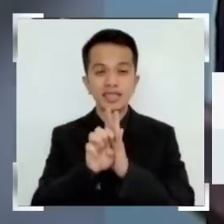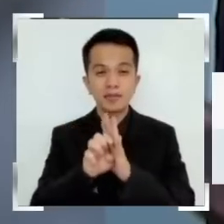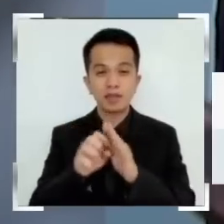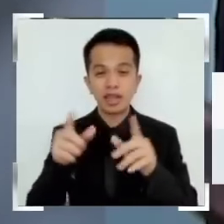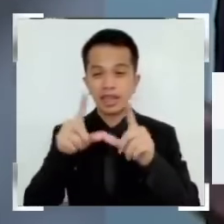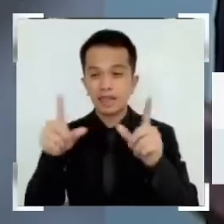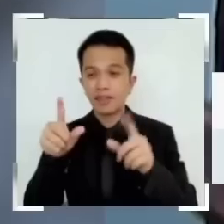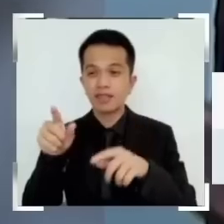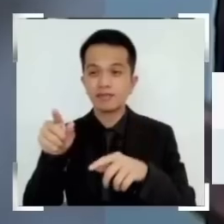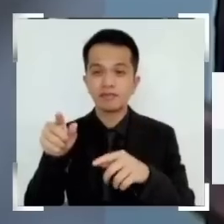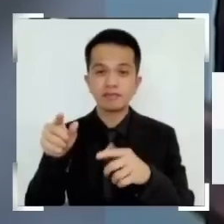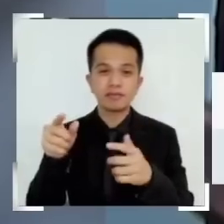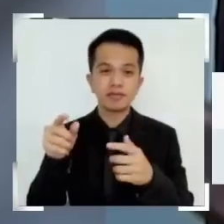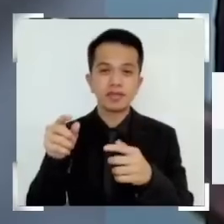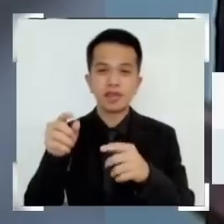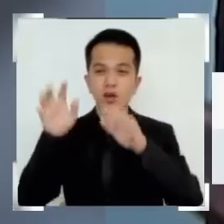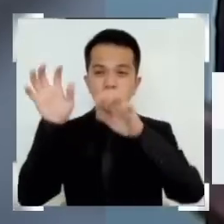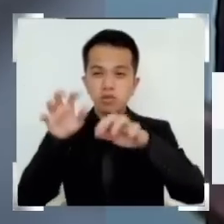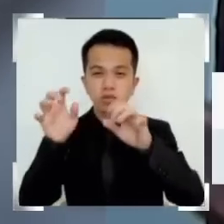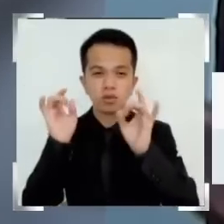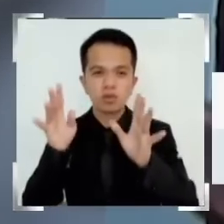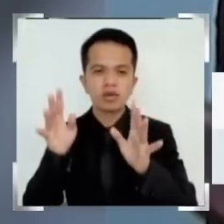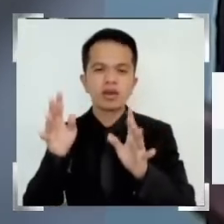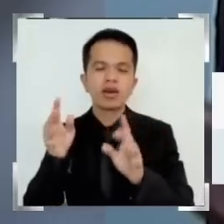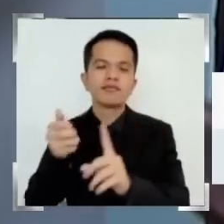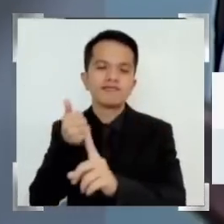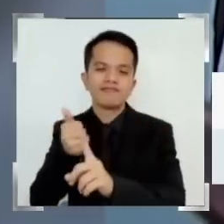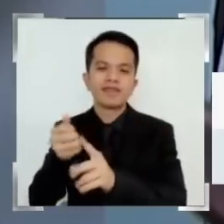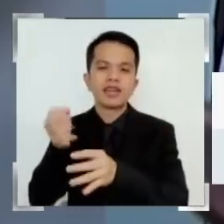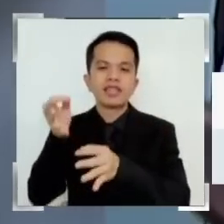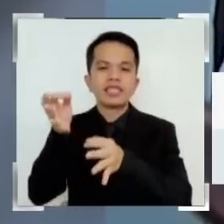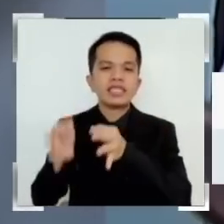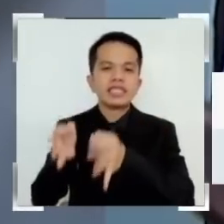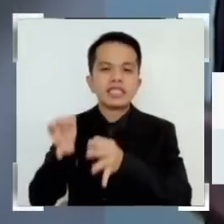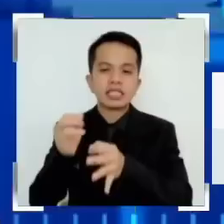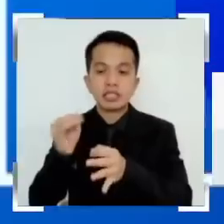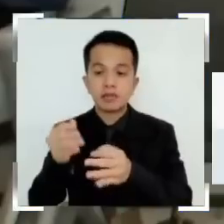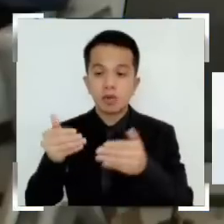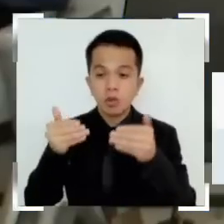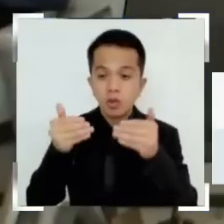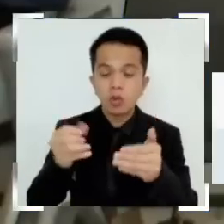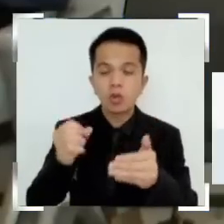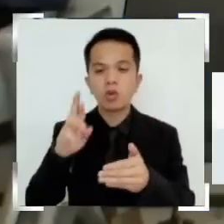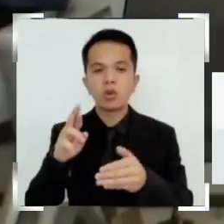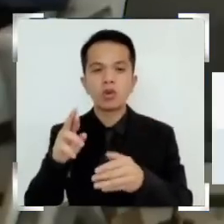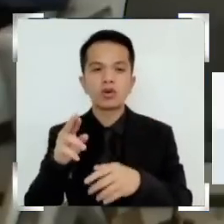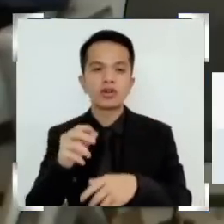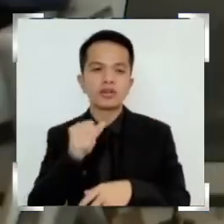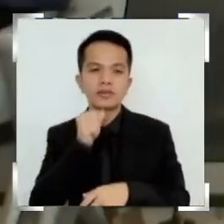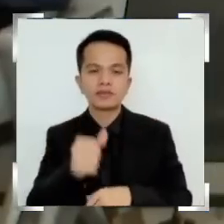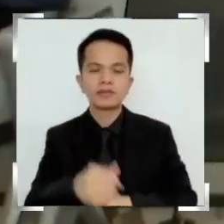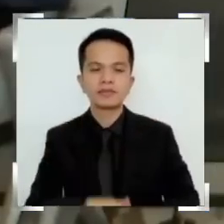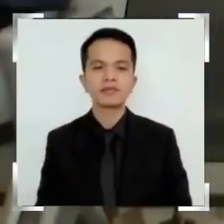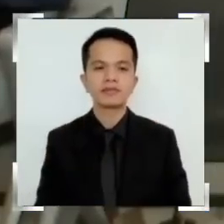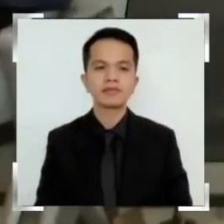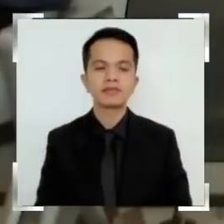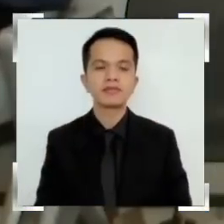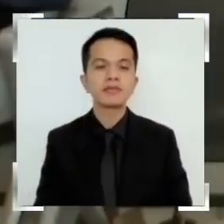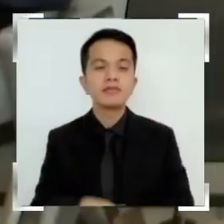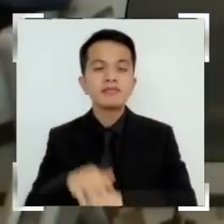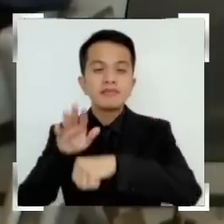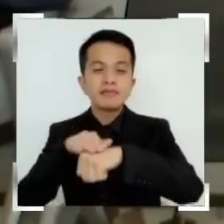panahon, professional judgment na po na Philippine Coast Guard yan kung itutuloy pa po yung biyahe o hindi na. Paalala ng mga pamunuan ng mga